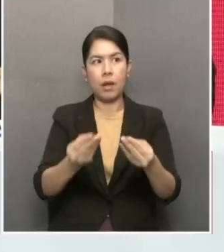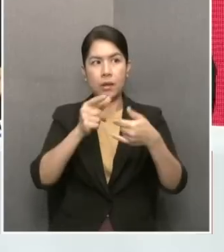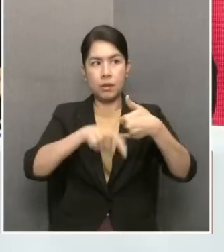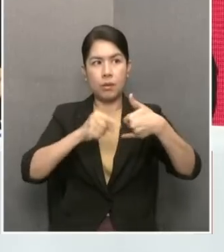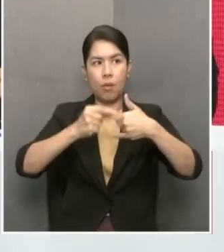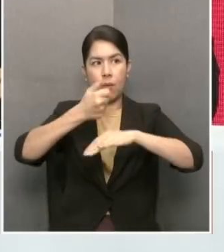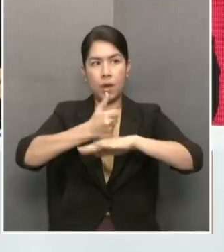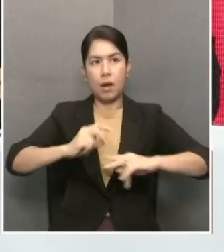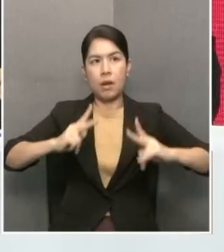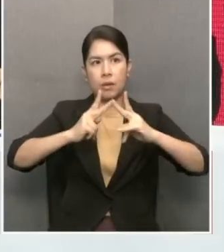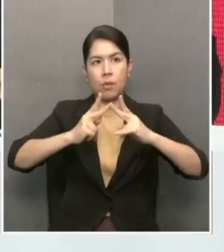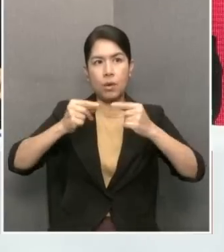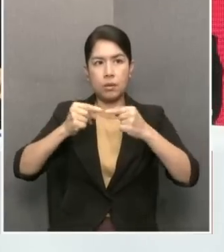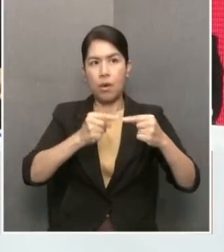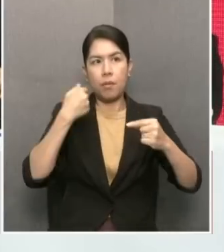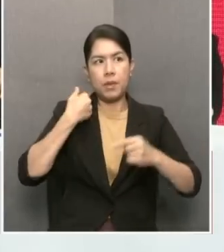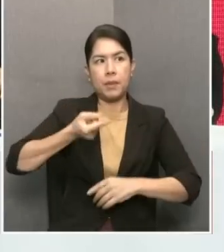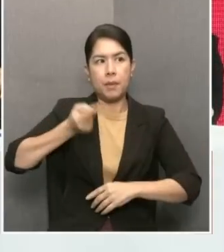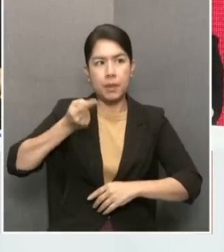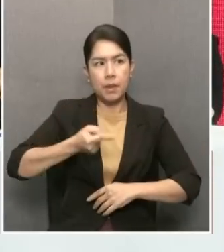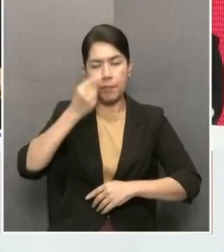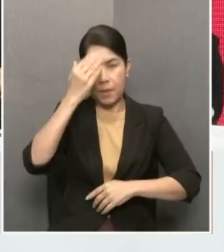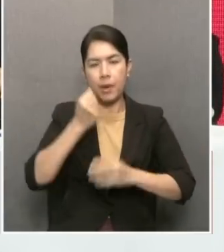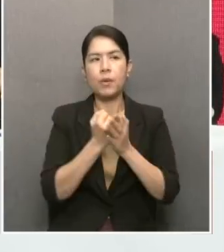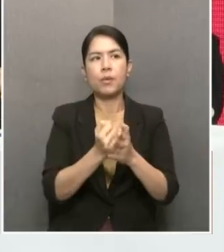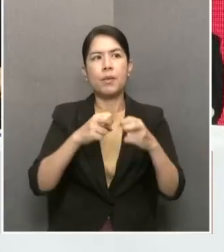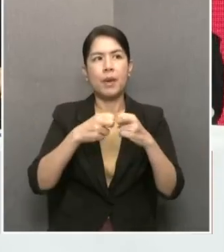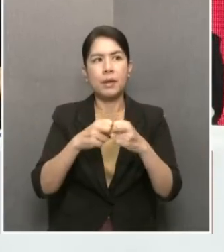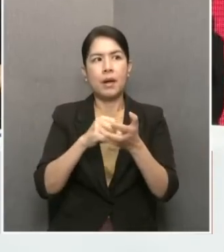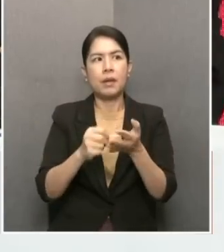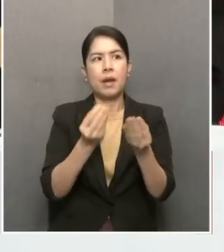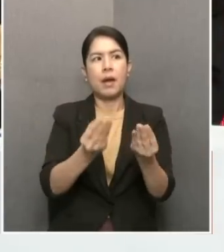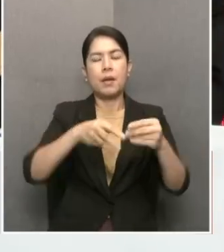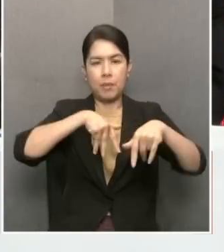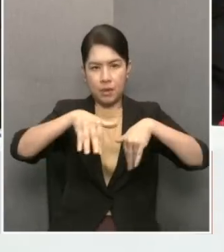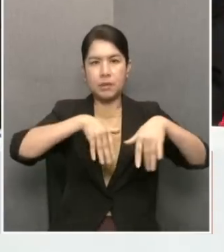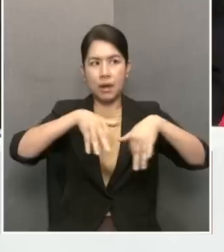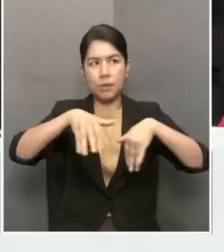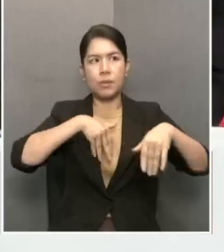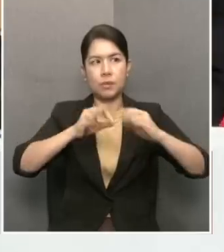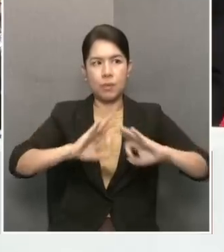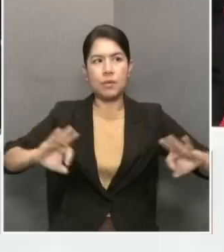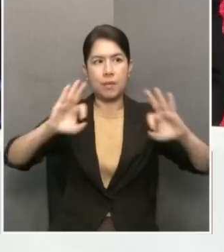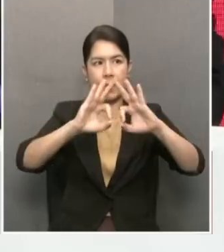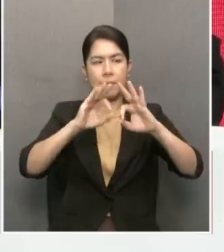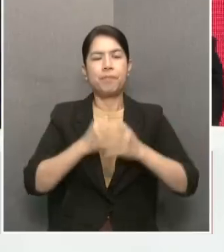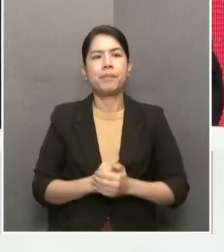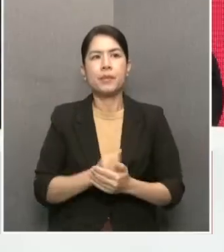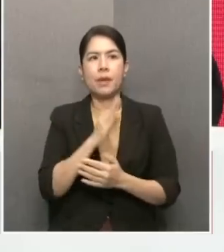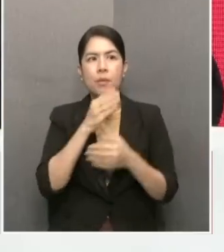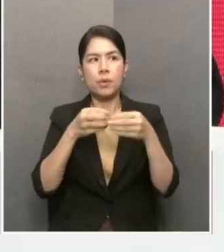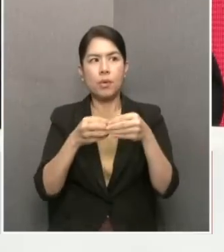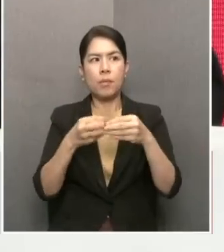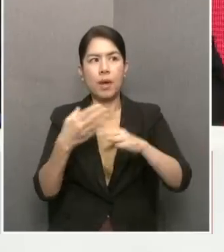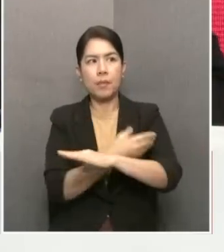รัฐบาลใหม่เร่งรัดนโยบายแก้ปัญหาปากท้องให้กับประชาชนเป็นอันดับแรกทั้งนี้หากเพื่อไทยและ